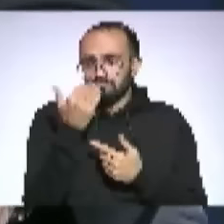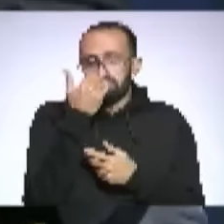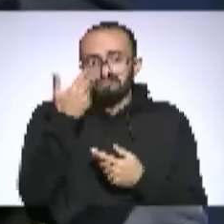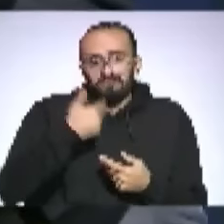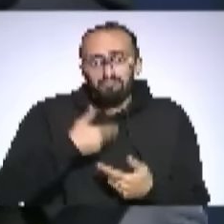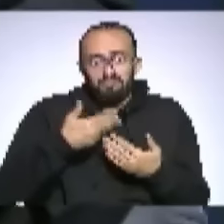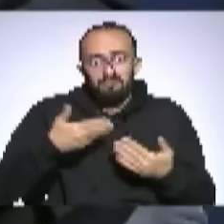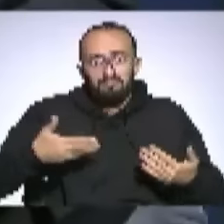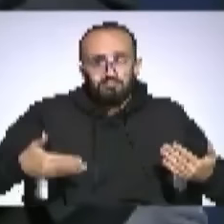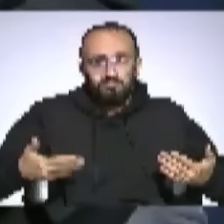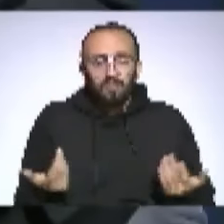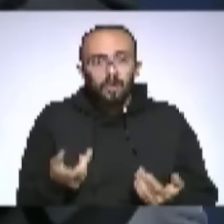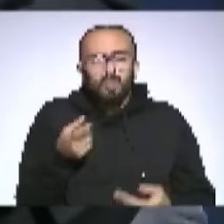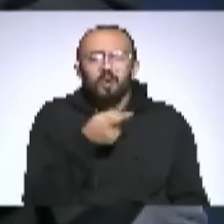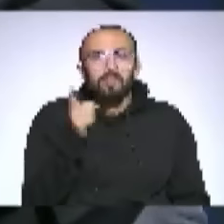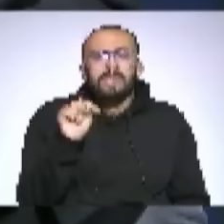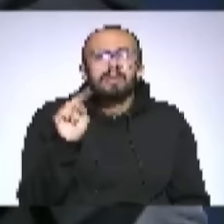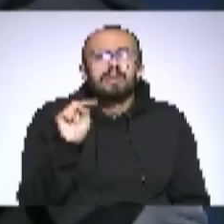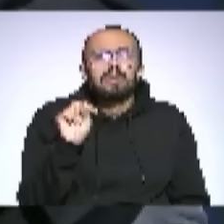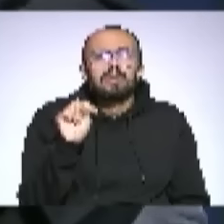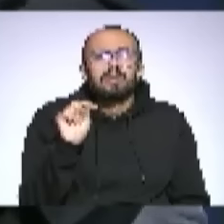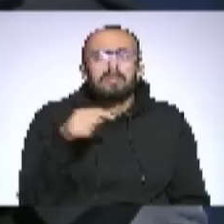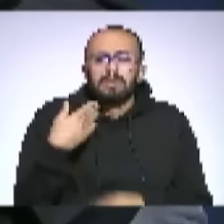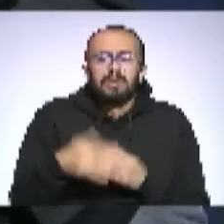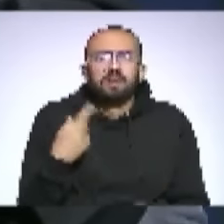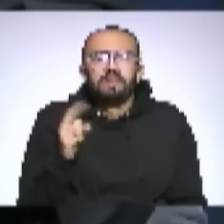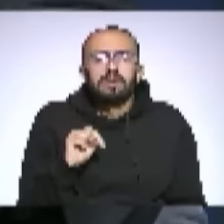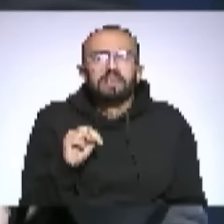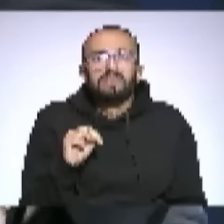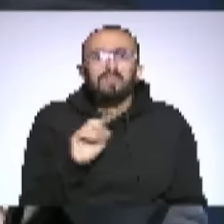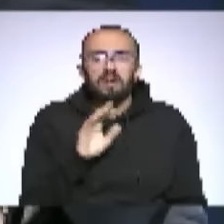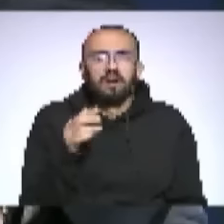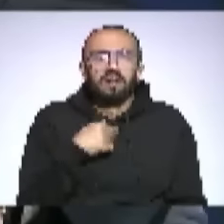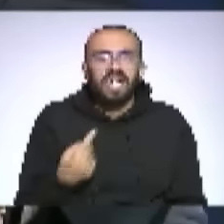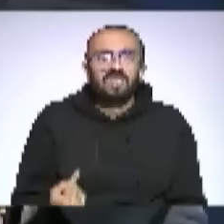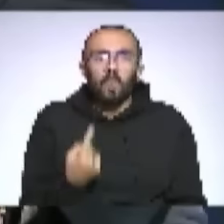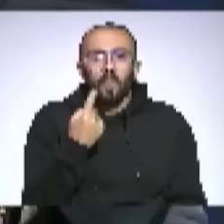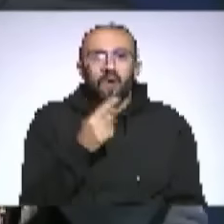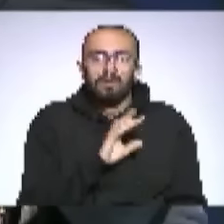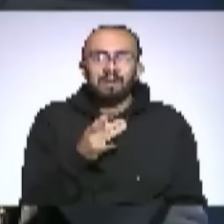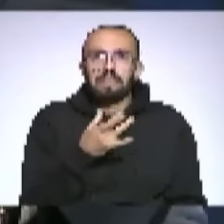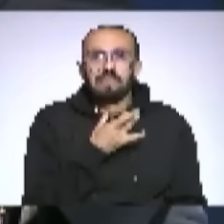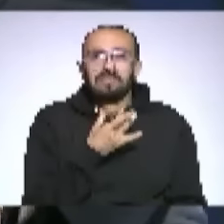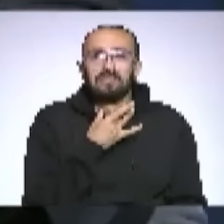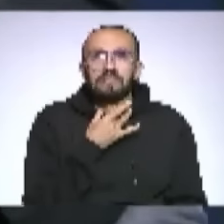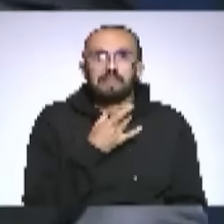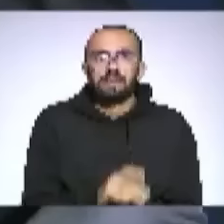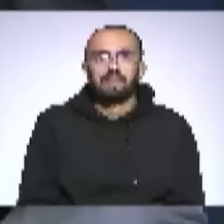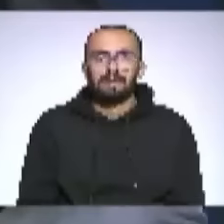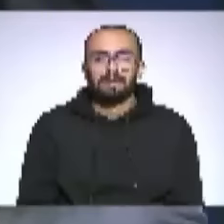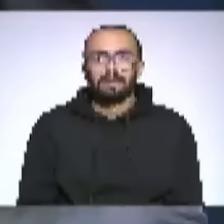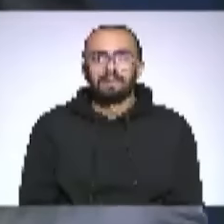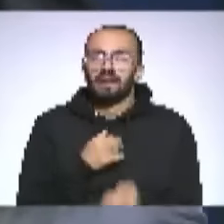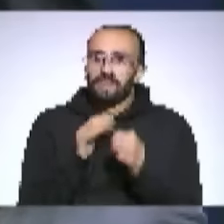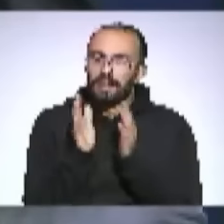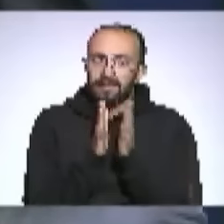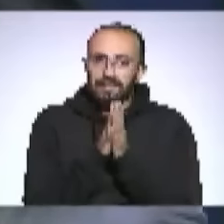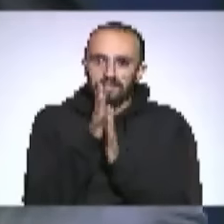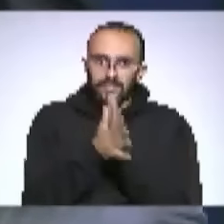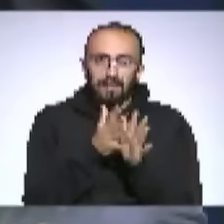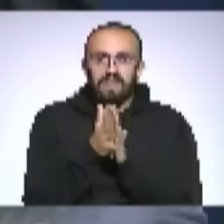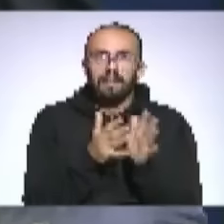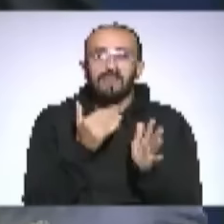لي قلت لها طب وبعدين ايه اللي حصل يعني ليه كده قالت لي ما انا اخدت خازوق ام حط ما انا اسف انا اسف في يعني